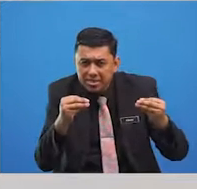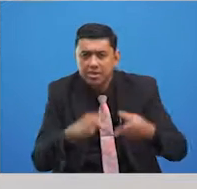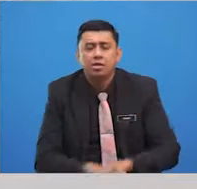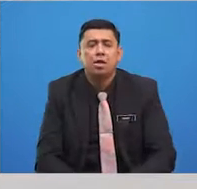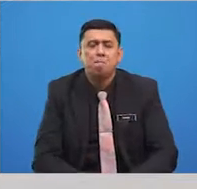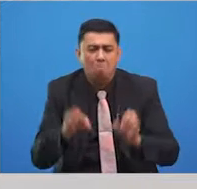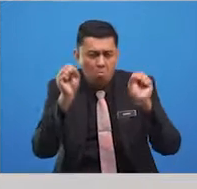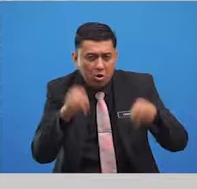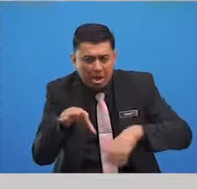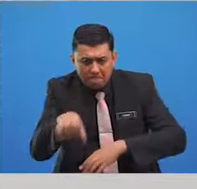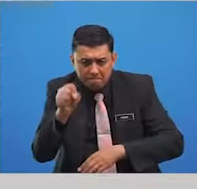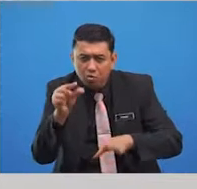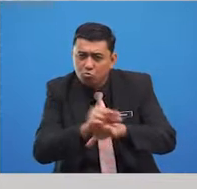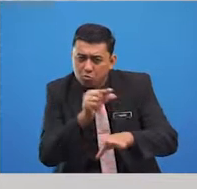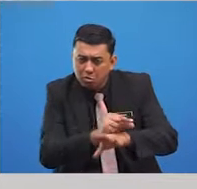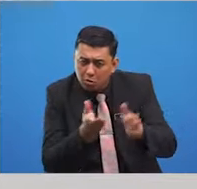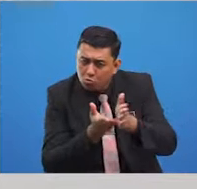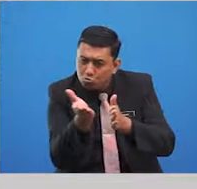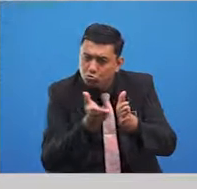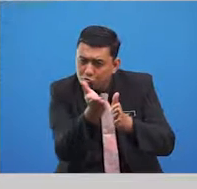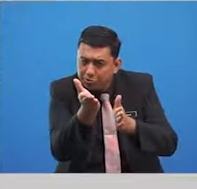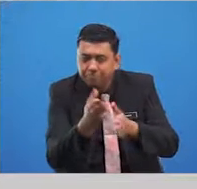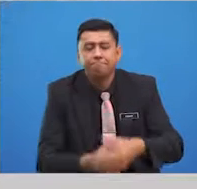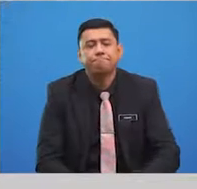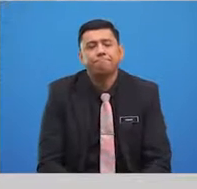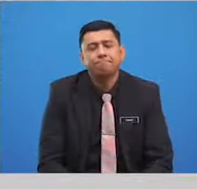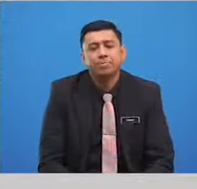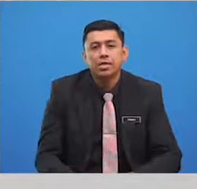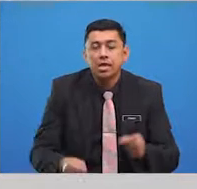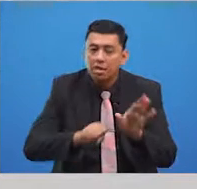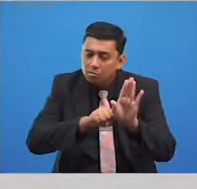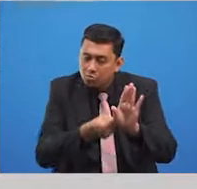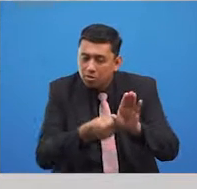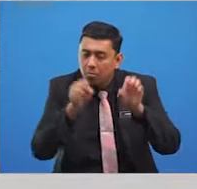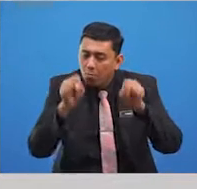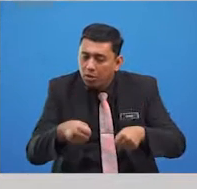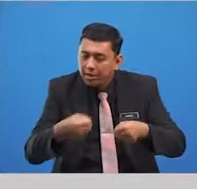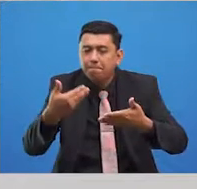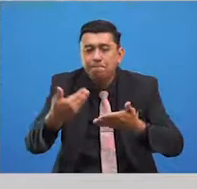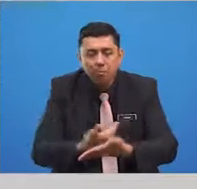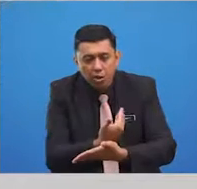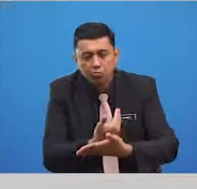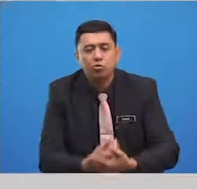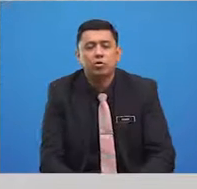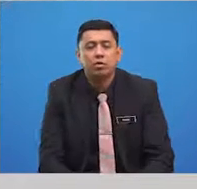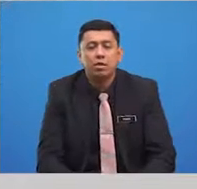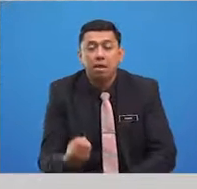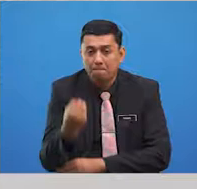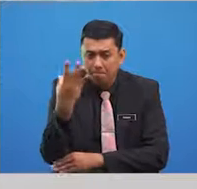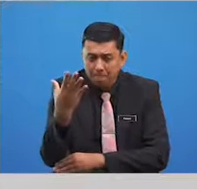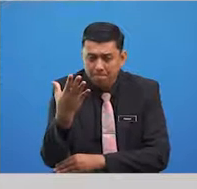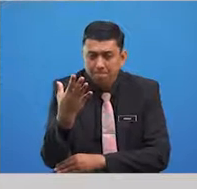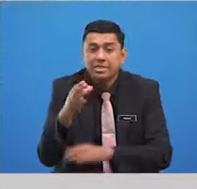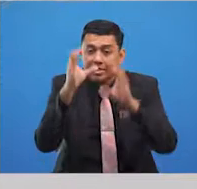dan digunakan secara berterusan. Sumber ini boleh diperbaharu melalui beberapa